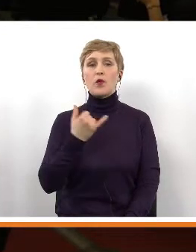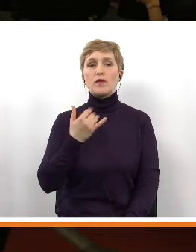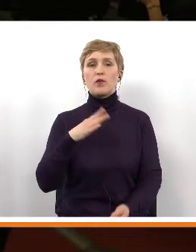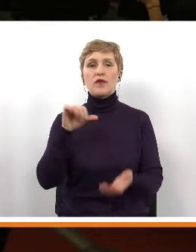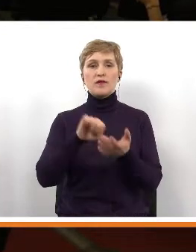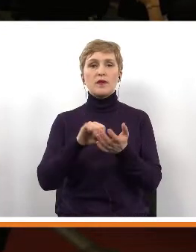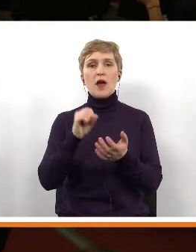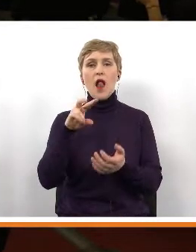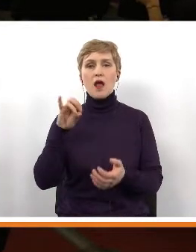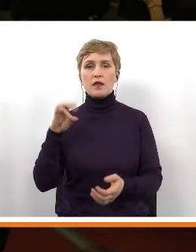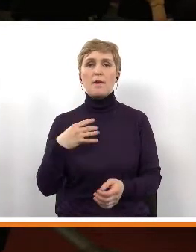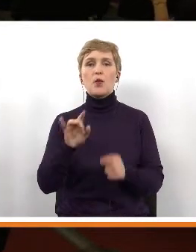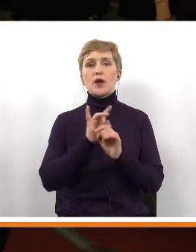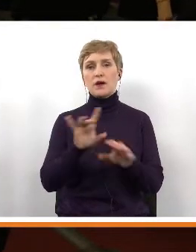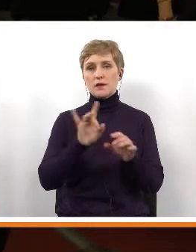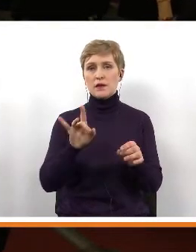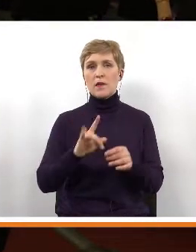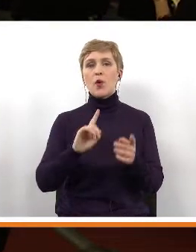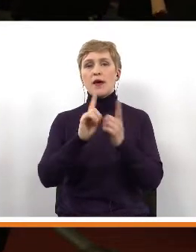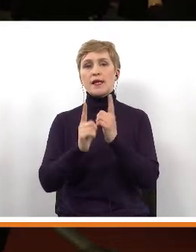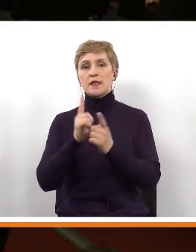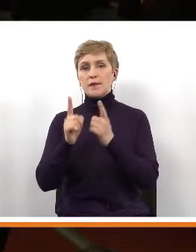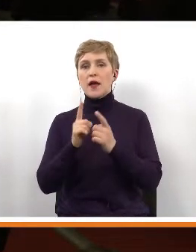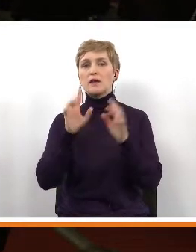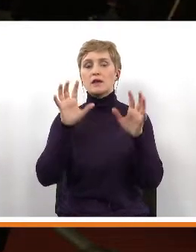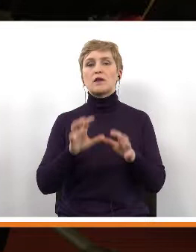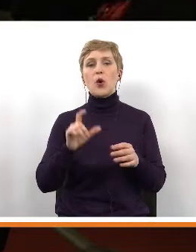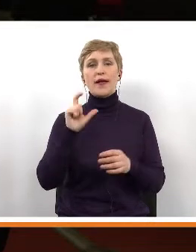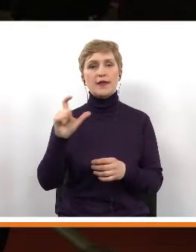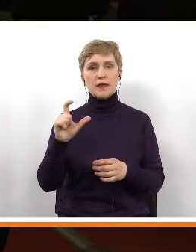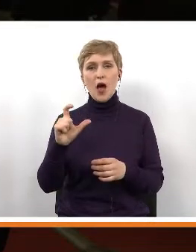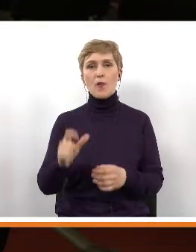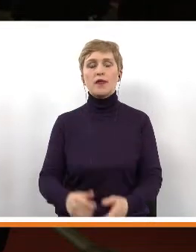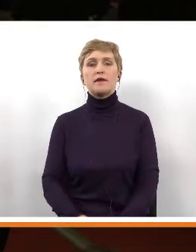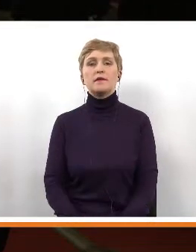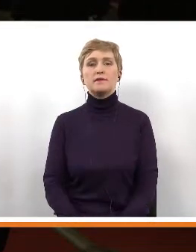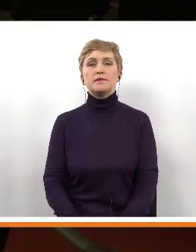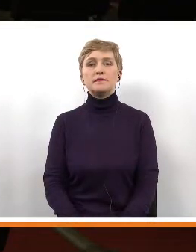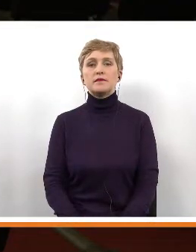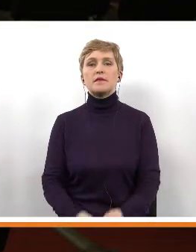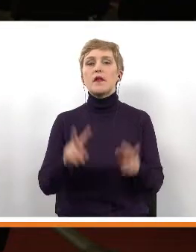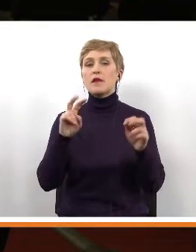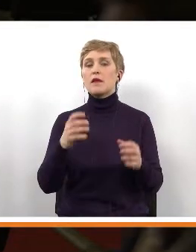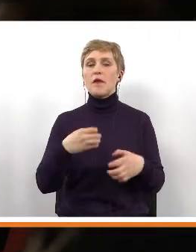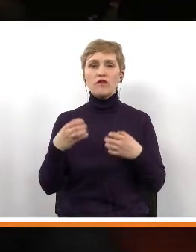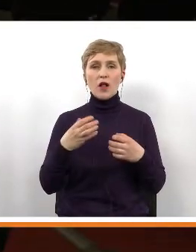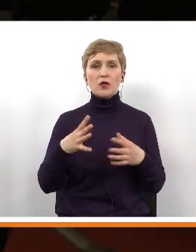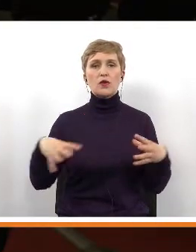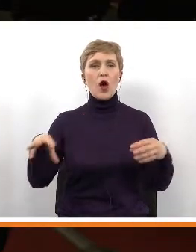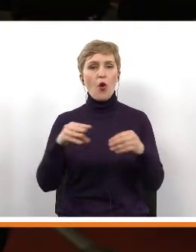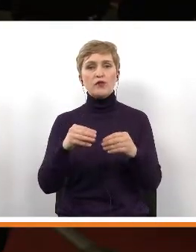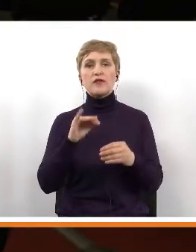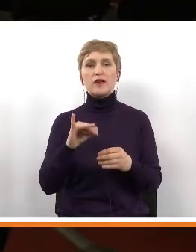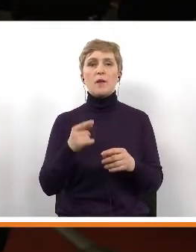выступать Елена. Она расскажет нам об изменениях в законах, эндаументах. И эта тема волнует сообщество, и поэтому